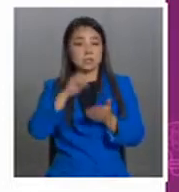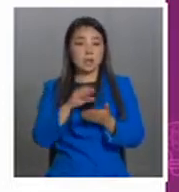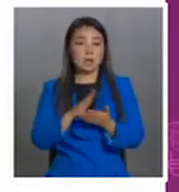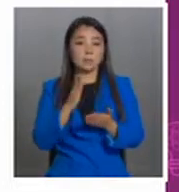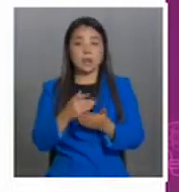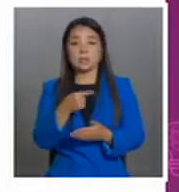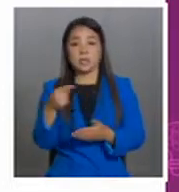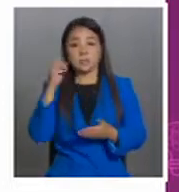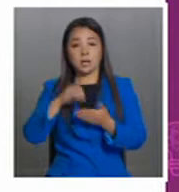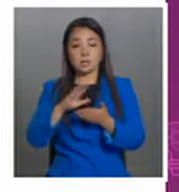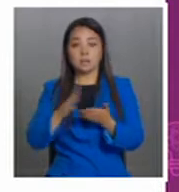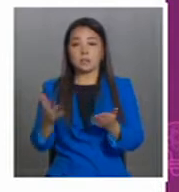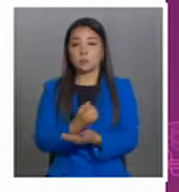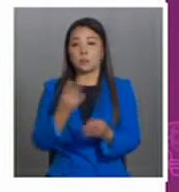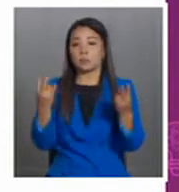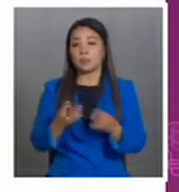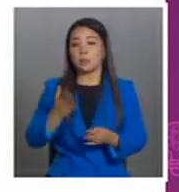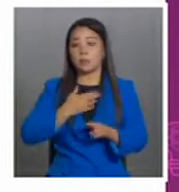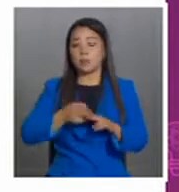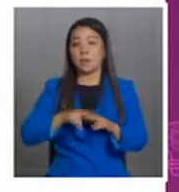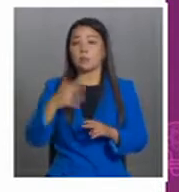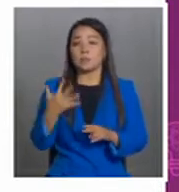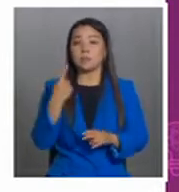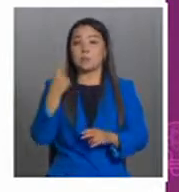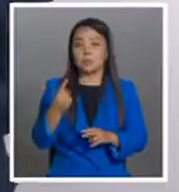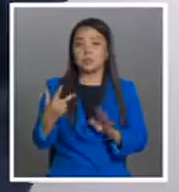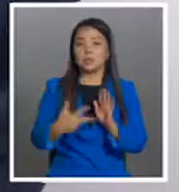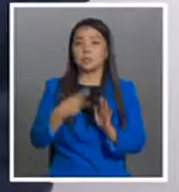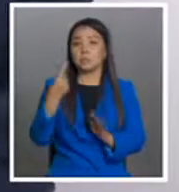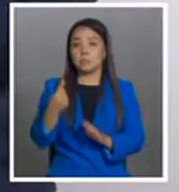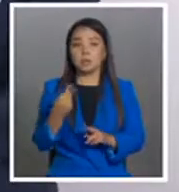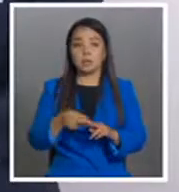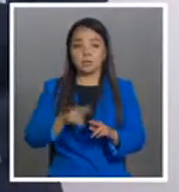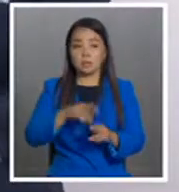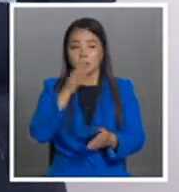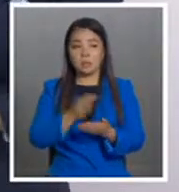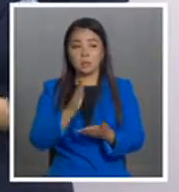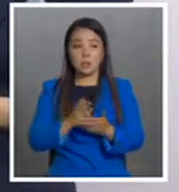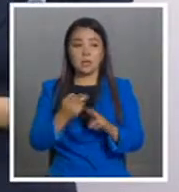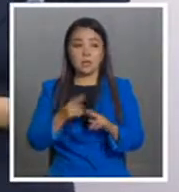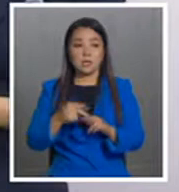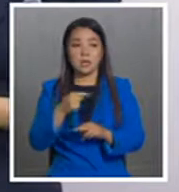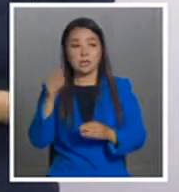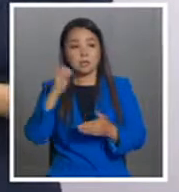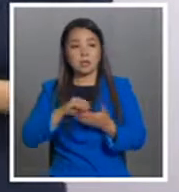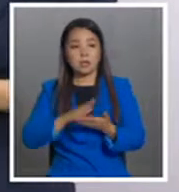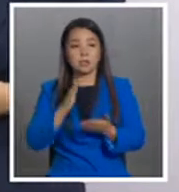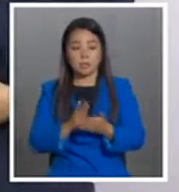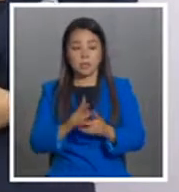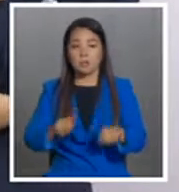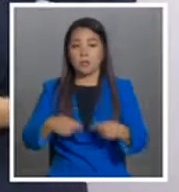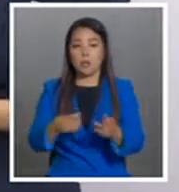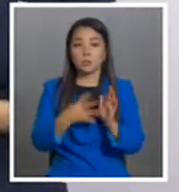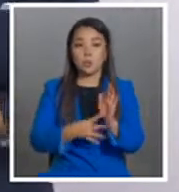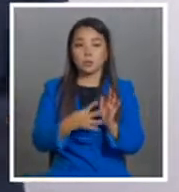кері сандарын табамыз. Яғни ол бізде 5-тен 1 және 8-ден 1 болады. Енді осы кері сандарға берілген 91